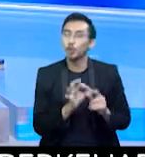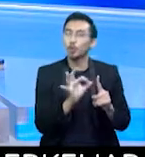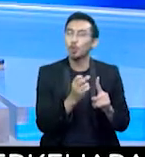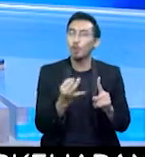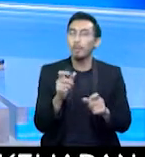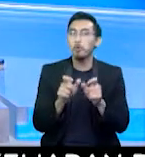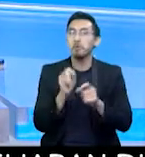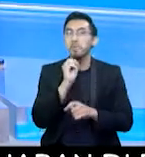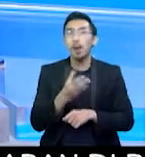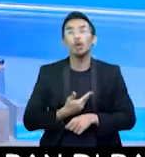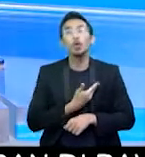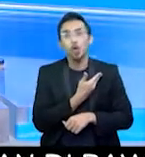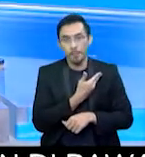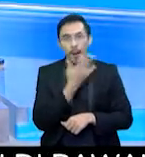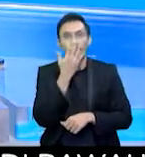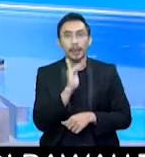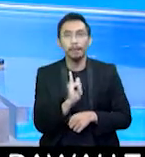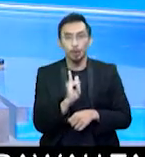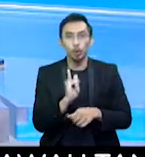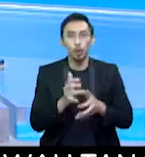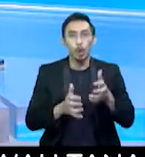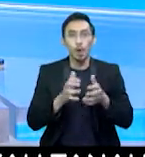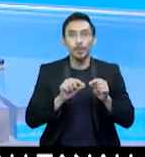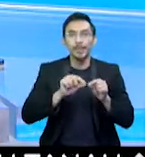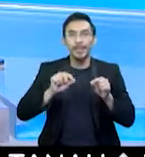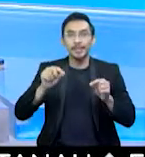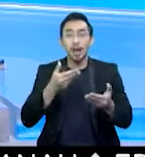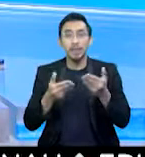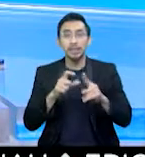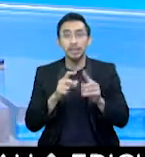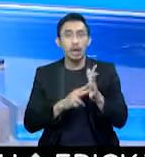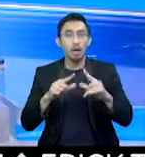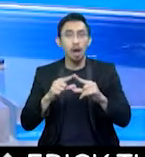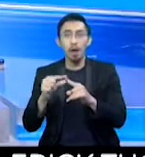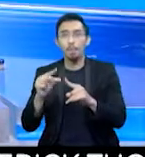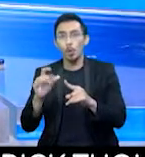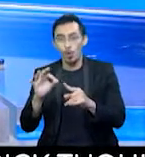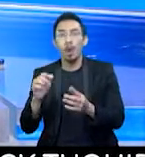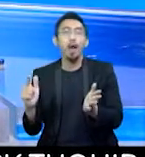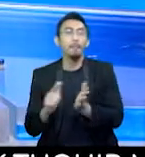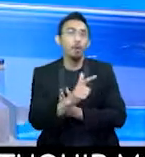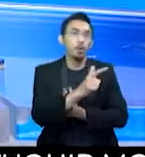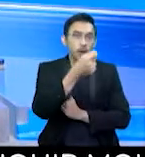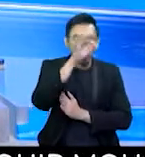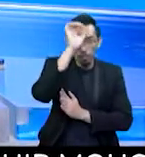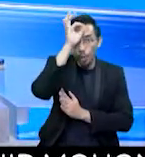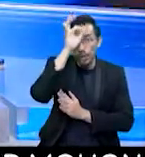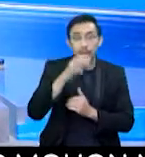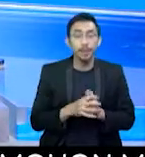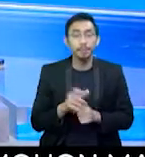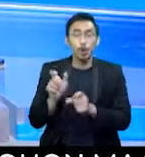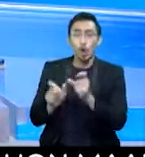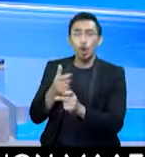Kita ke informasi lainnya, pemirsa. Belasan orang yang mengaku menjadi korban dugaan penipuan bermodus robot trading aplikasi DNA Pro melapor ke